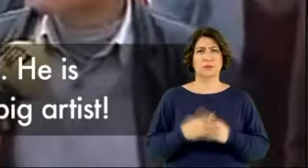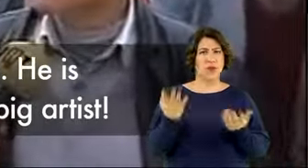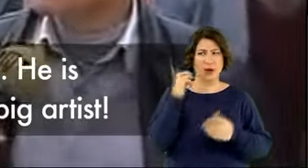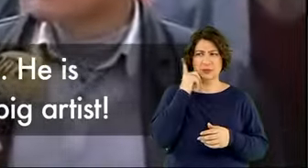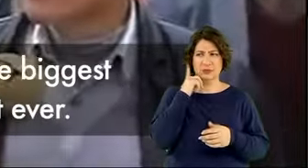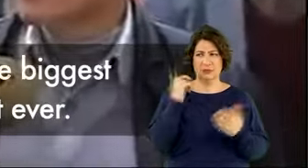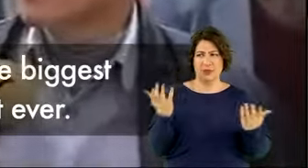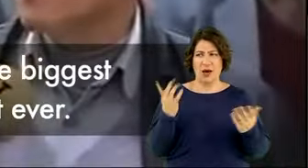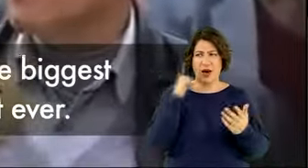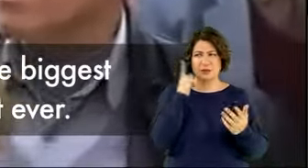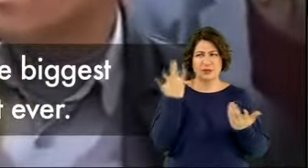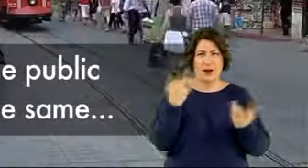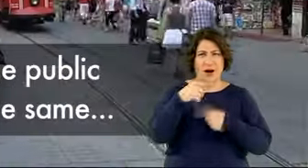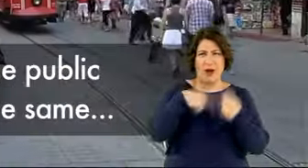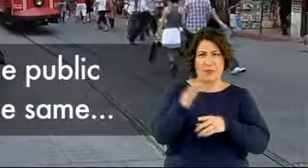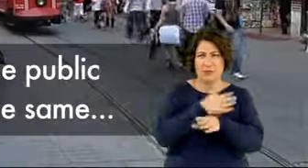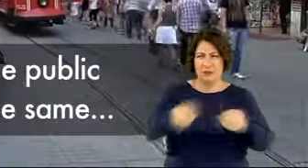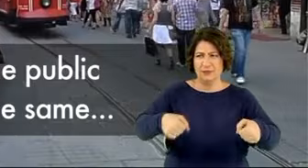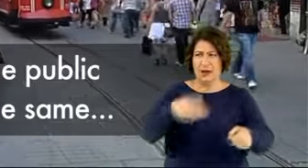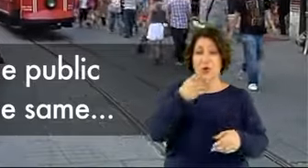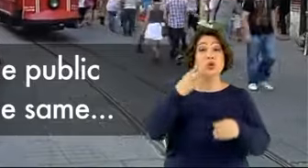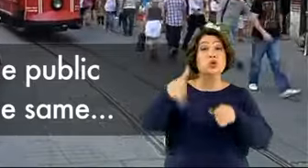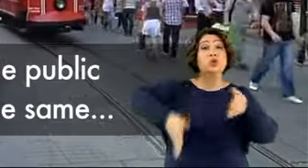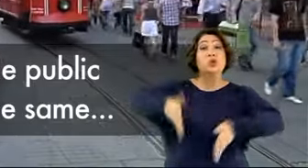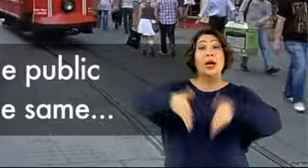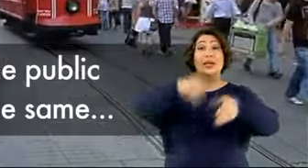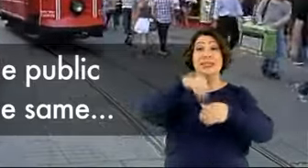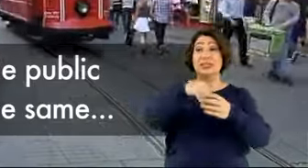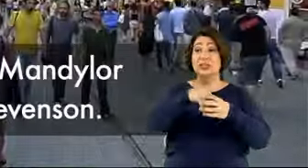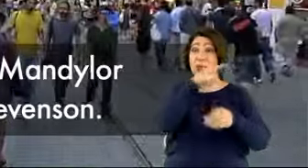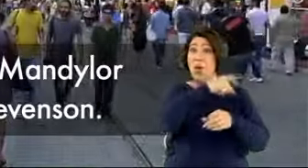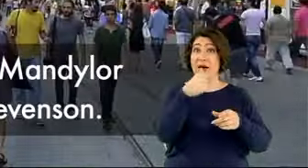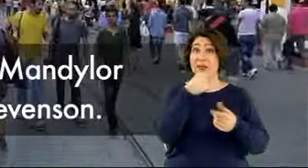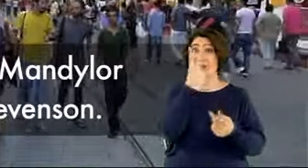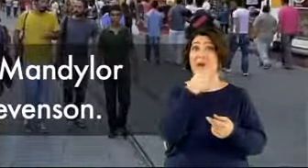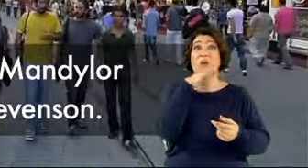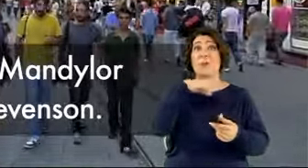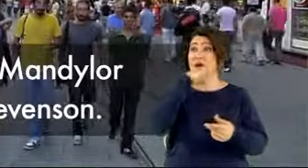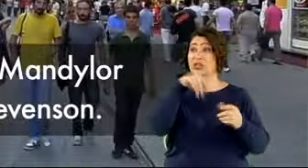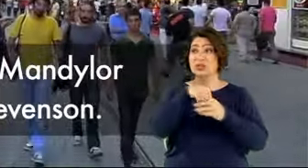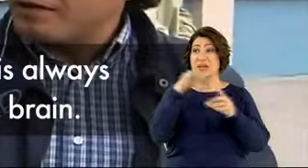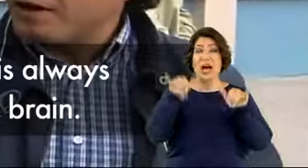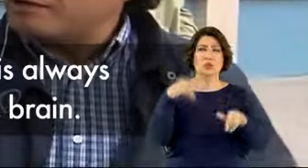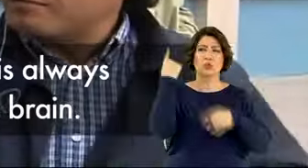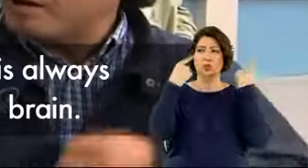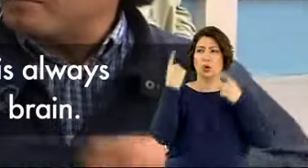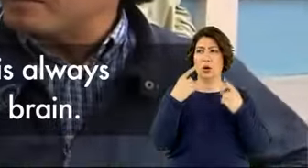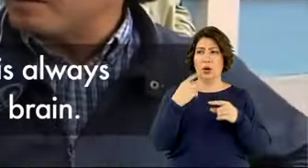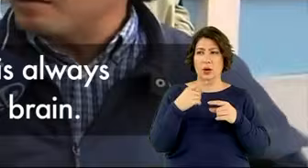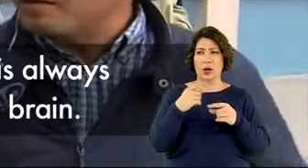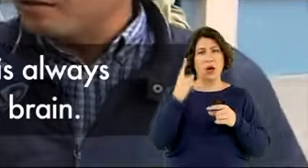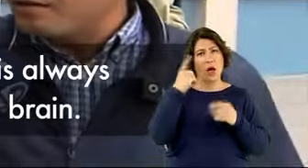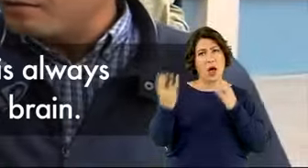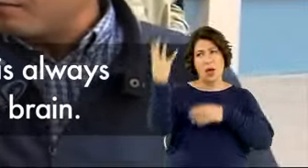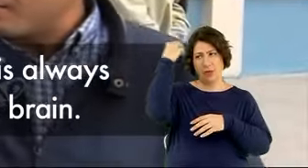artisti? Artist ne ararlar pazarda? Sokaktaki vatandaş da Mandalor ve Stevens'ın hakkında aynı şekilde düşünüyor. Attım